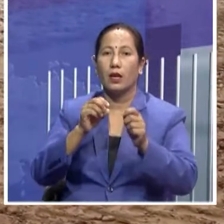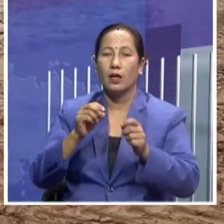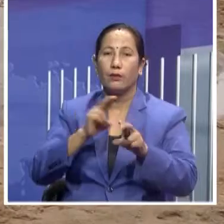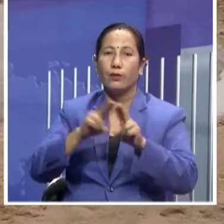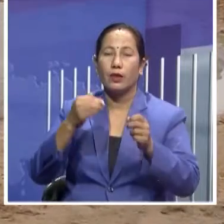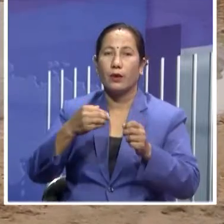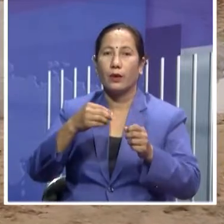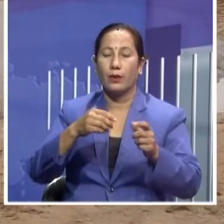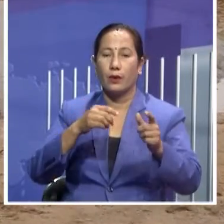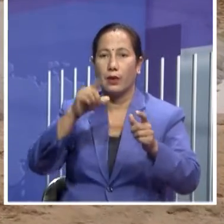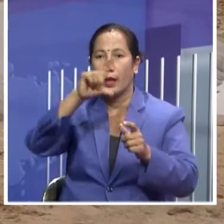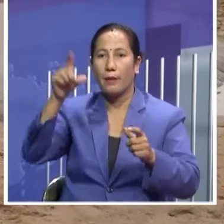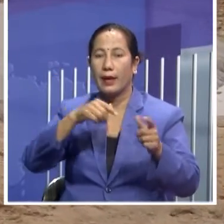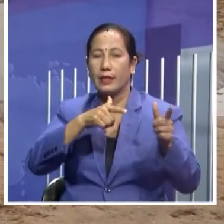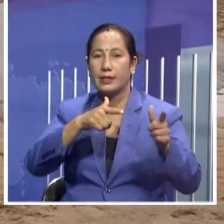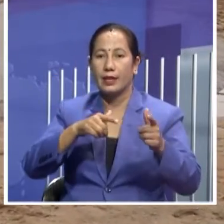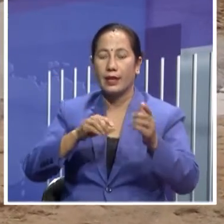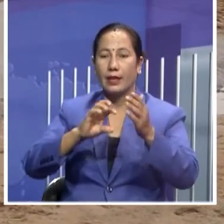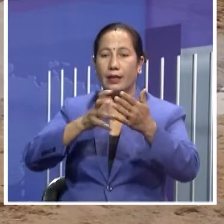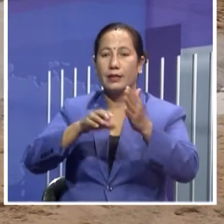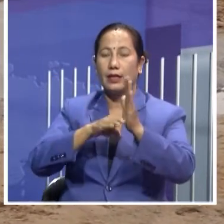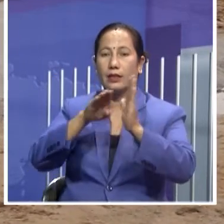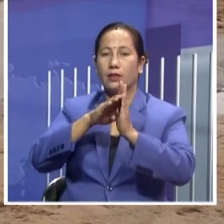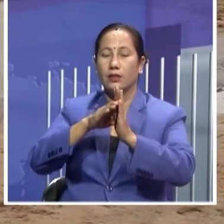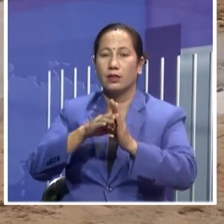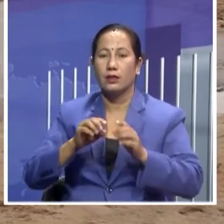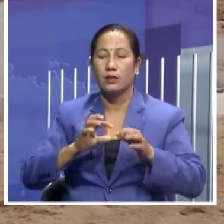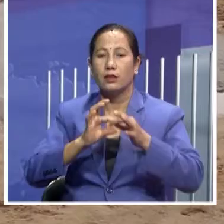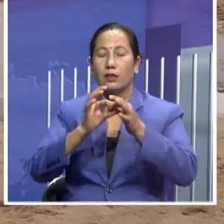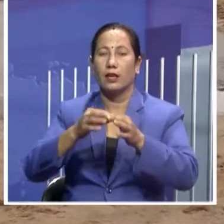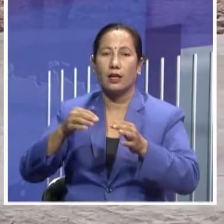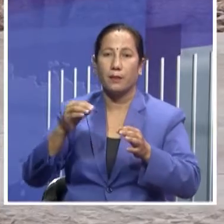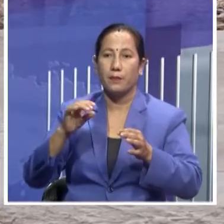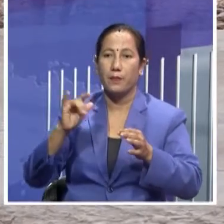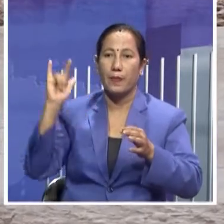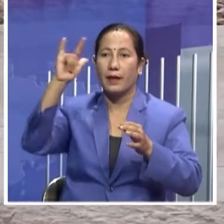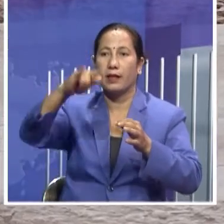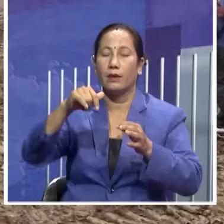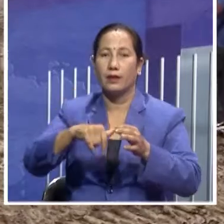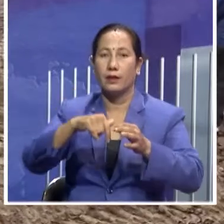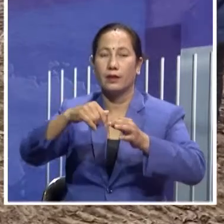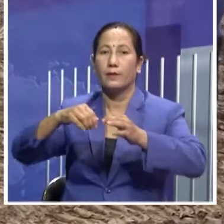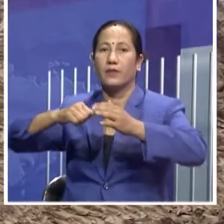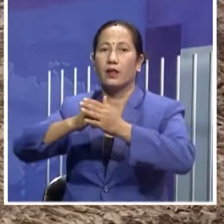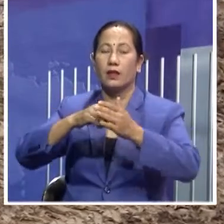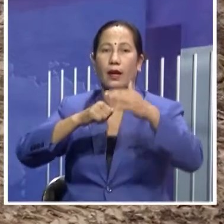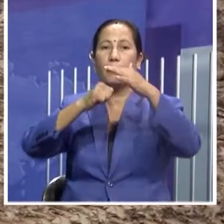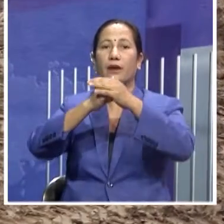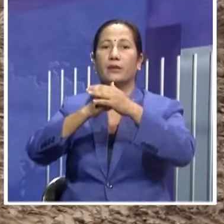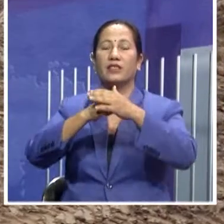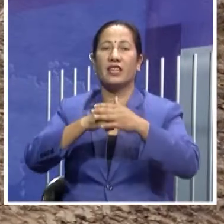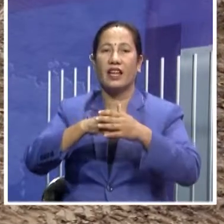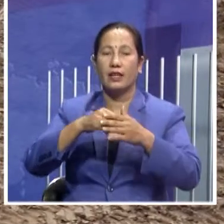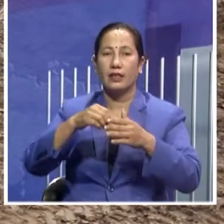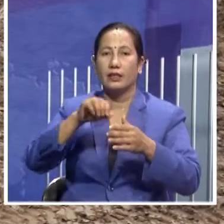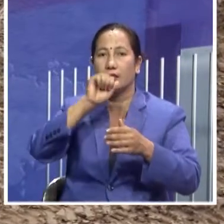सेना सबुज गणले स्थानीय तहसँगको सहकार्यमा हेलिप्याड निर्माण गर्न थालेको गणका गणपति प्रमुख सेनानी कञ्चन कृष्ण